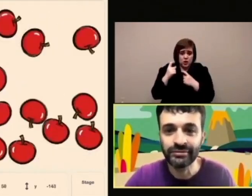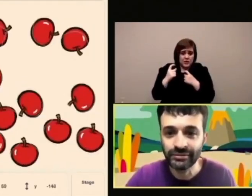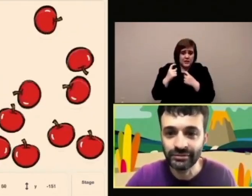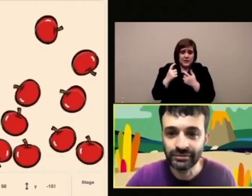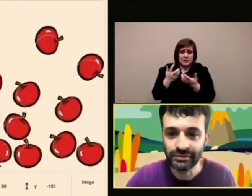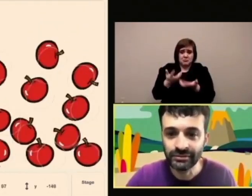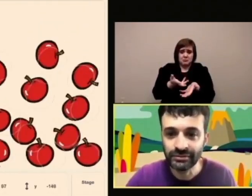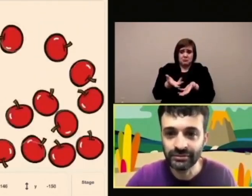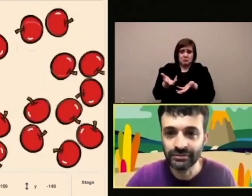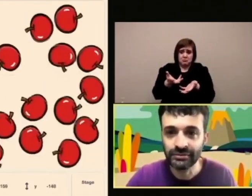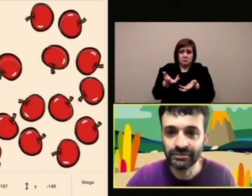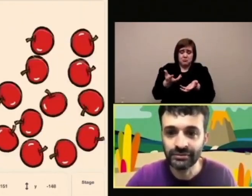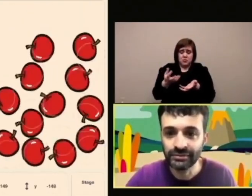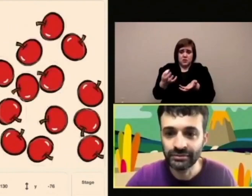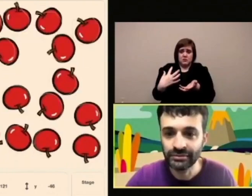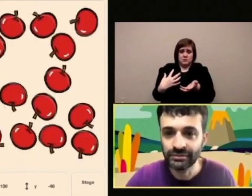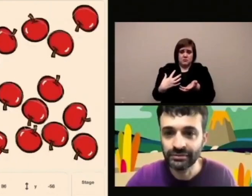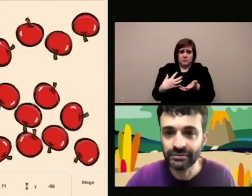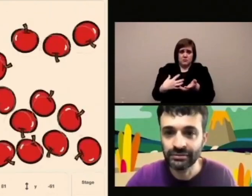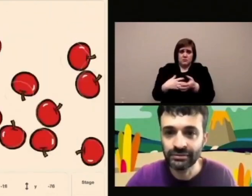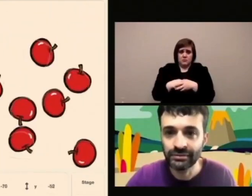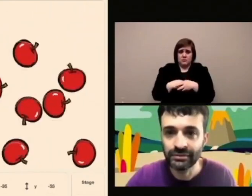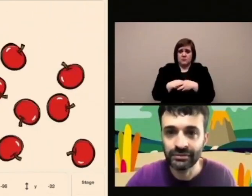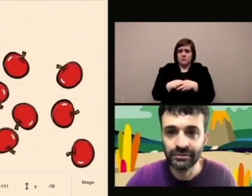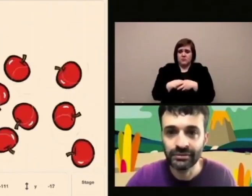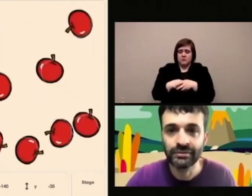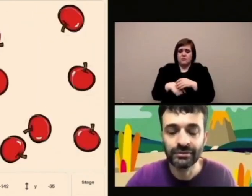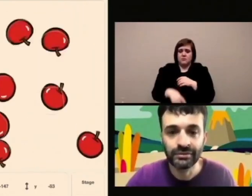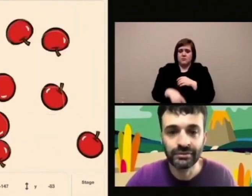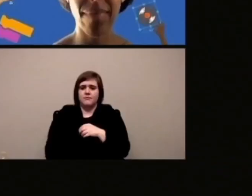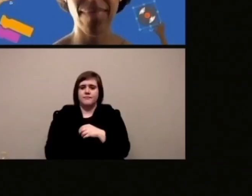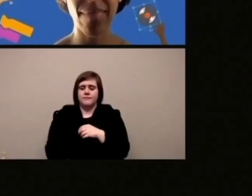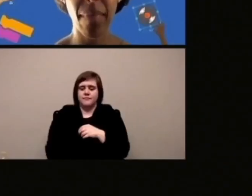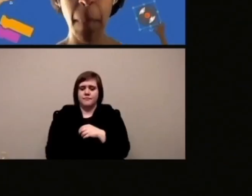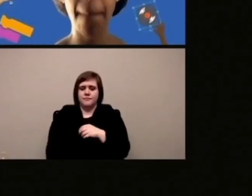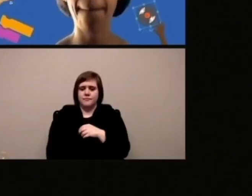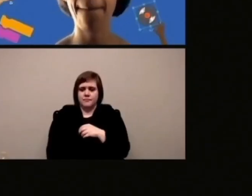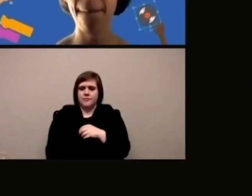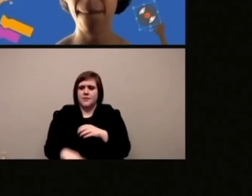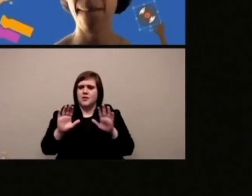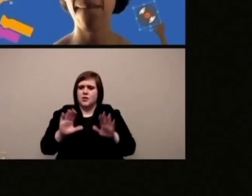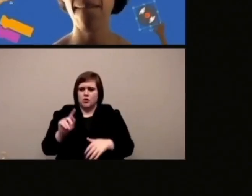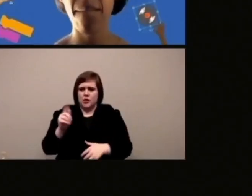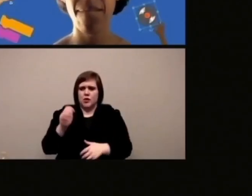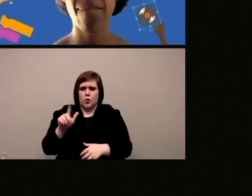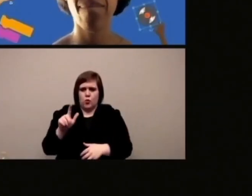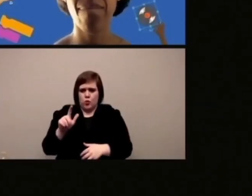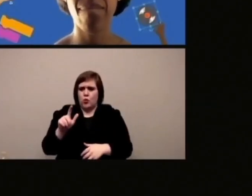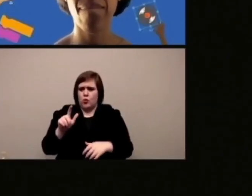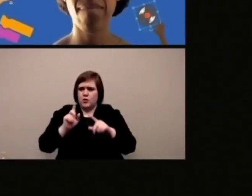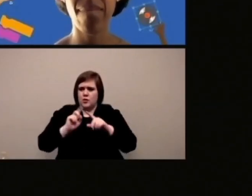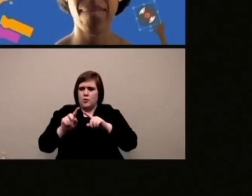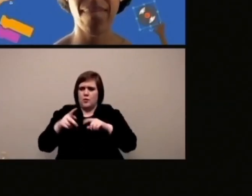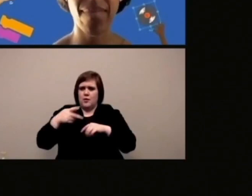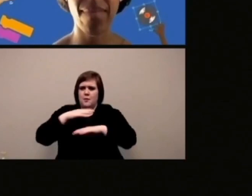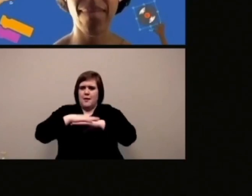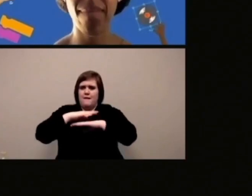come stanno i partecipanti stanno provando con la fisica volete condividere qualcosa